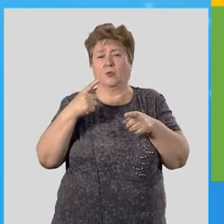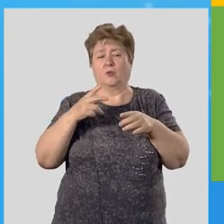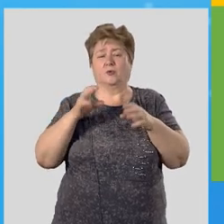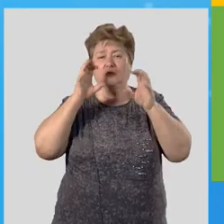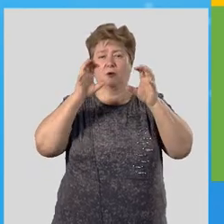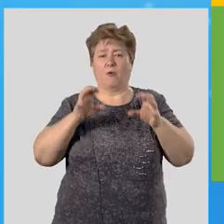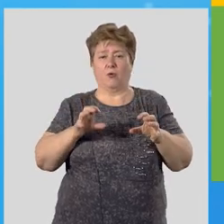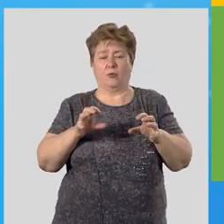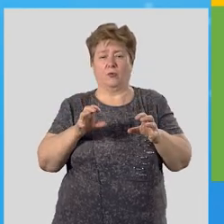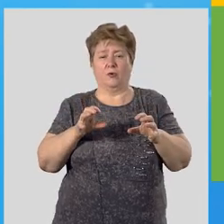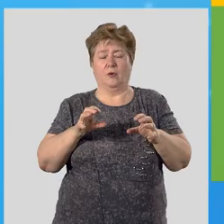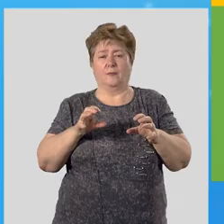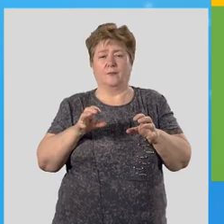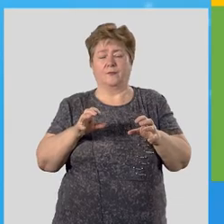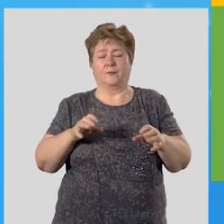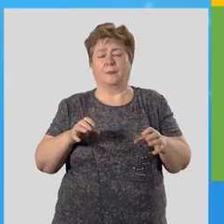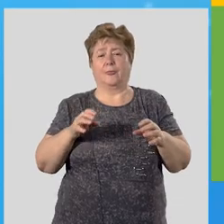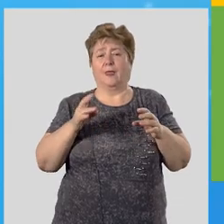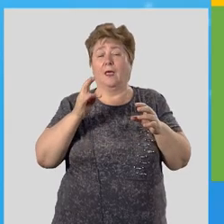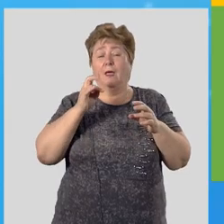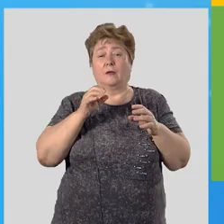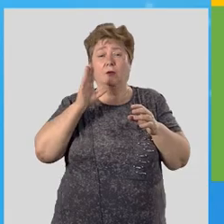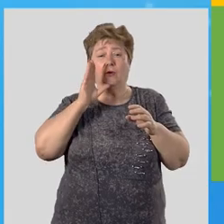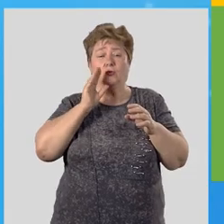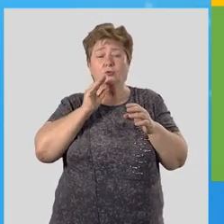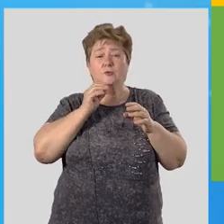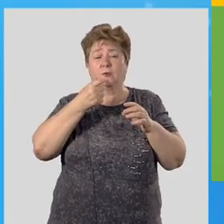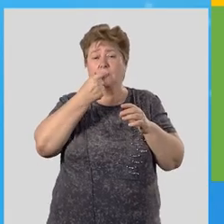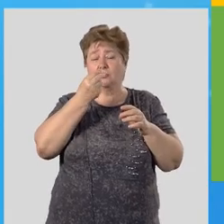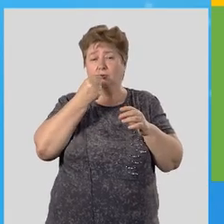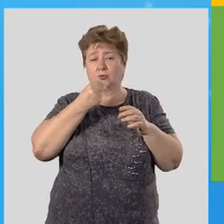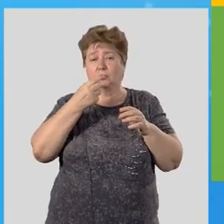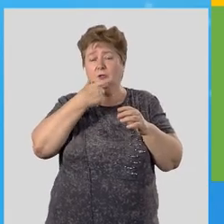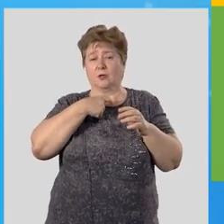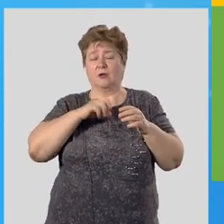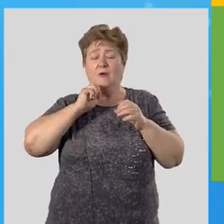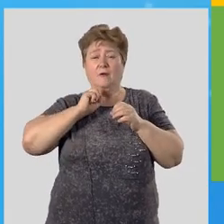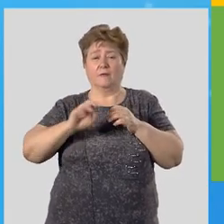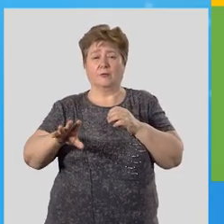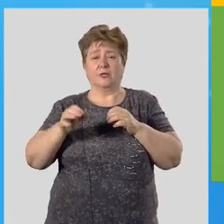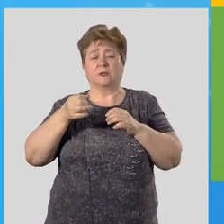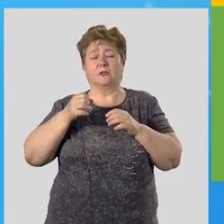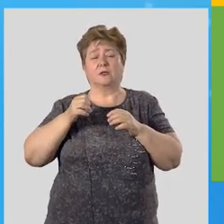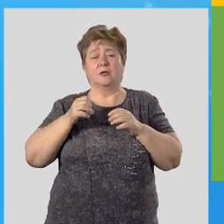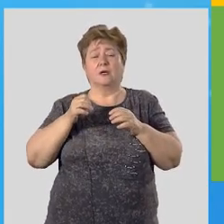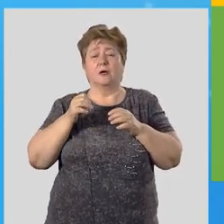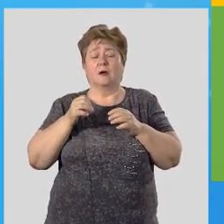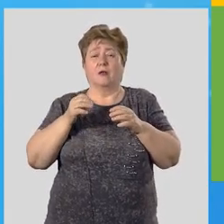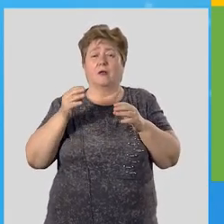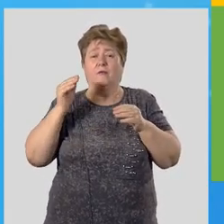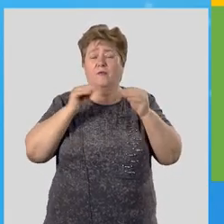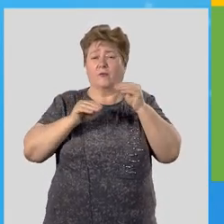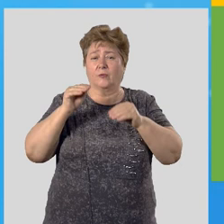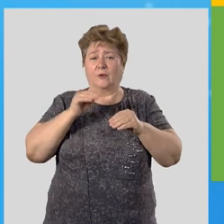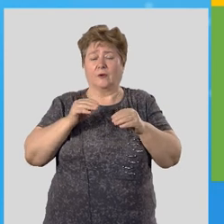универсальному закону. Не успел он доесть яблоко и выбросить огрызок, как